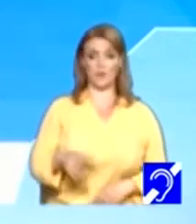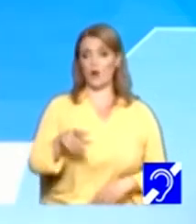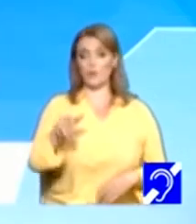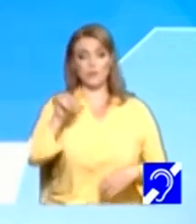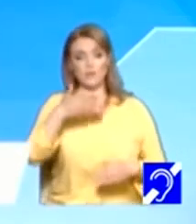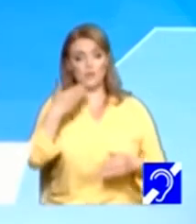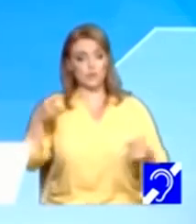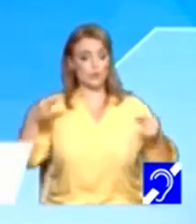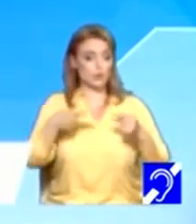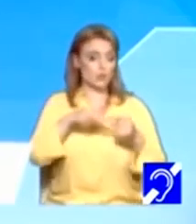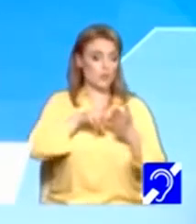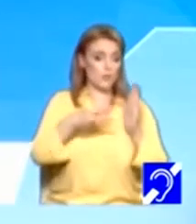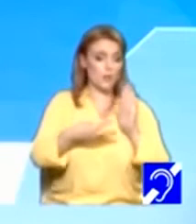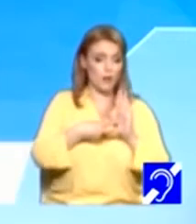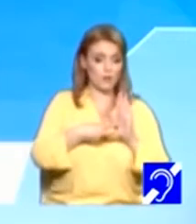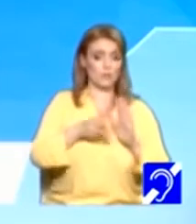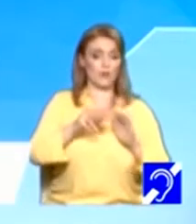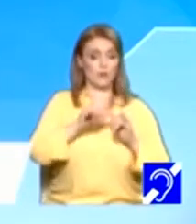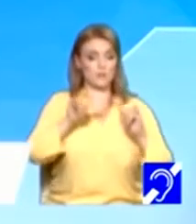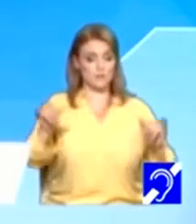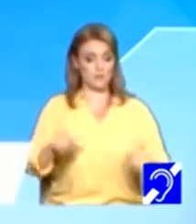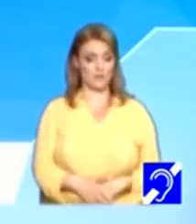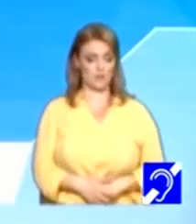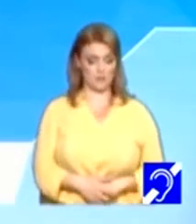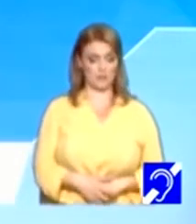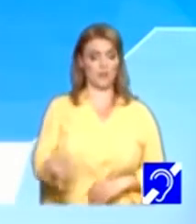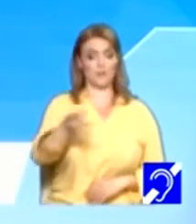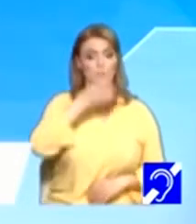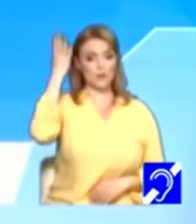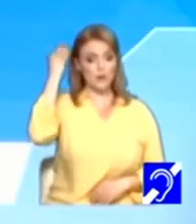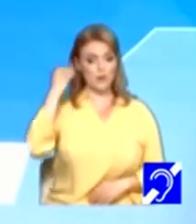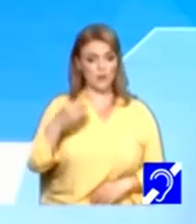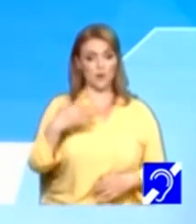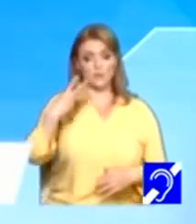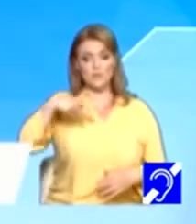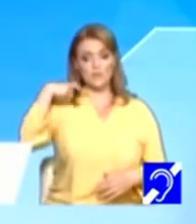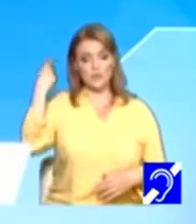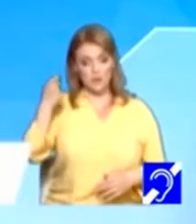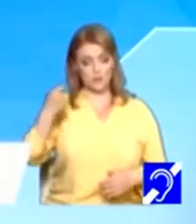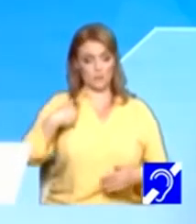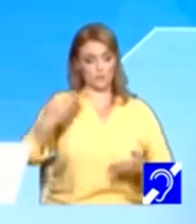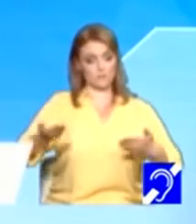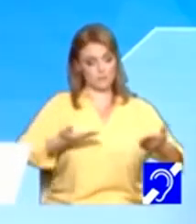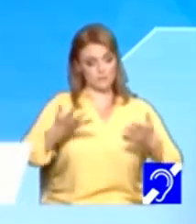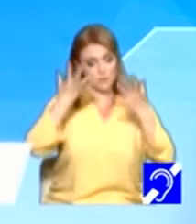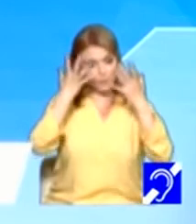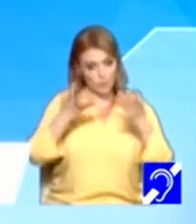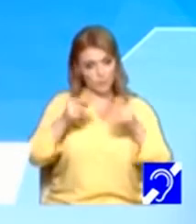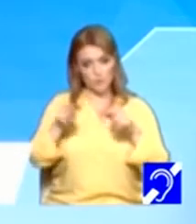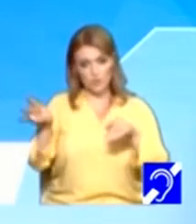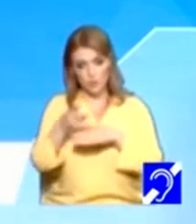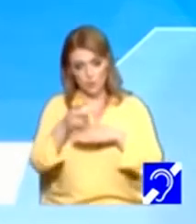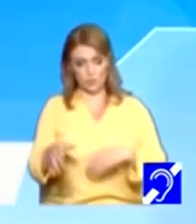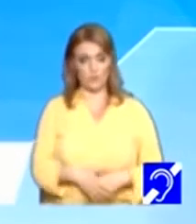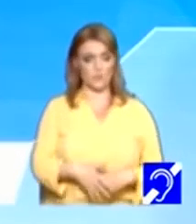Republicii Moldova. De 30 de ani am mers prin noroi, prin întuneric, grădinițe închise, școli comasate,